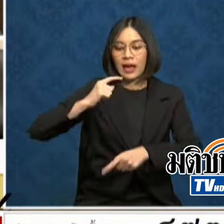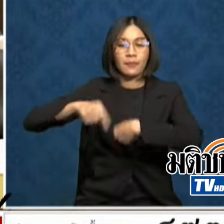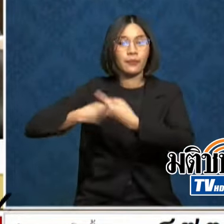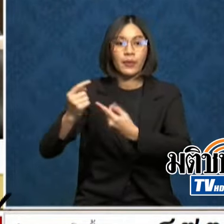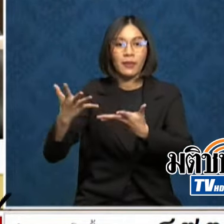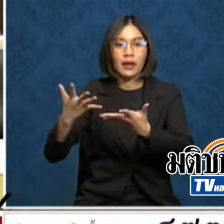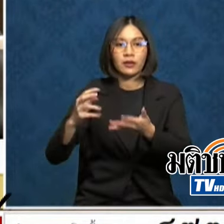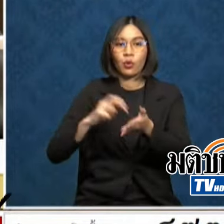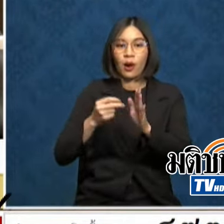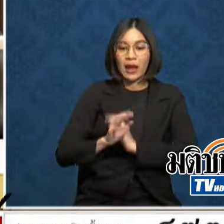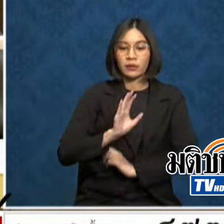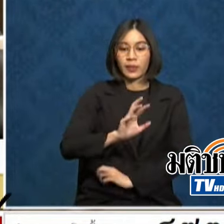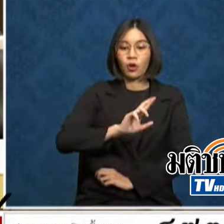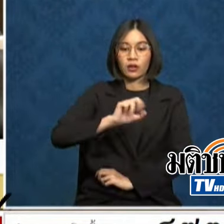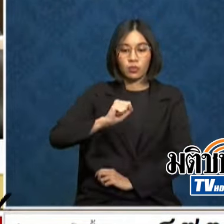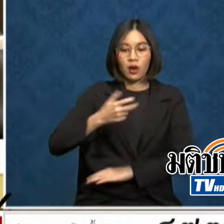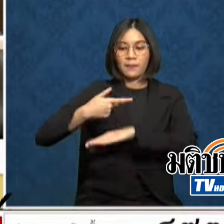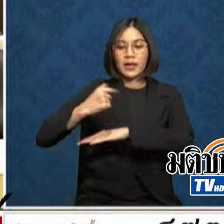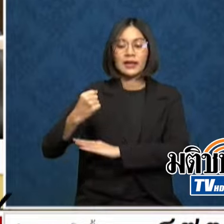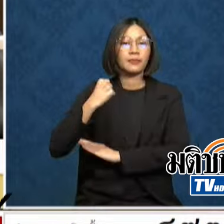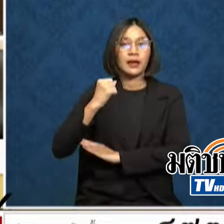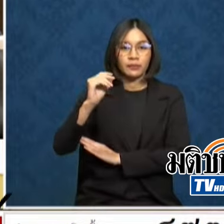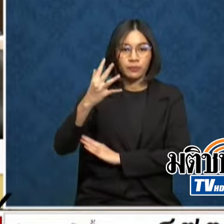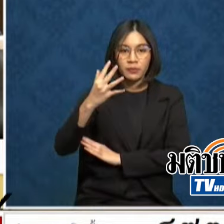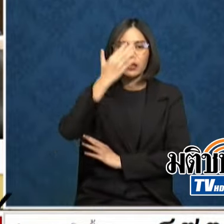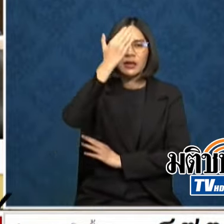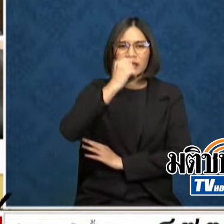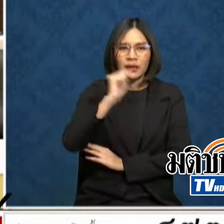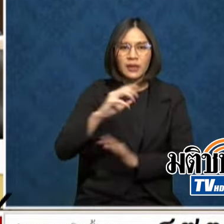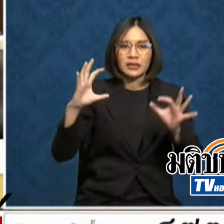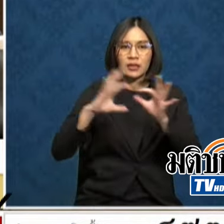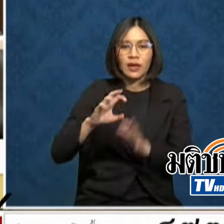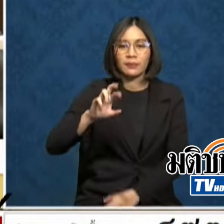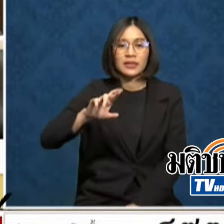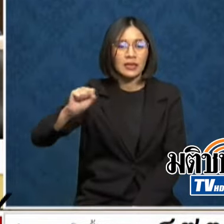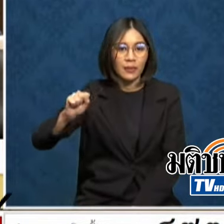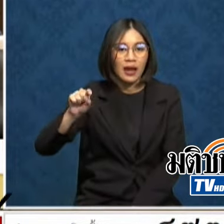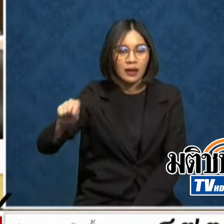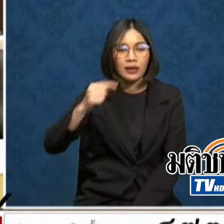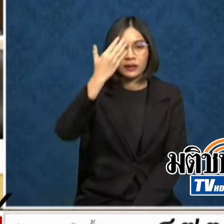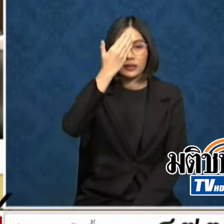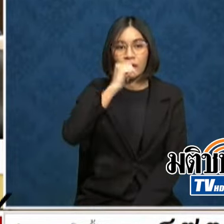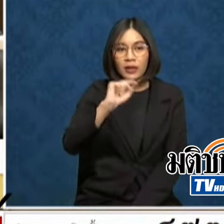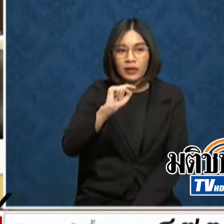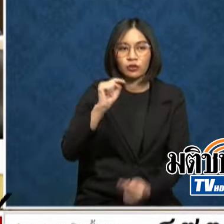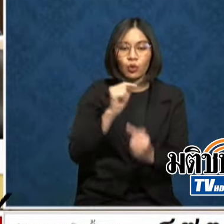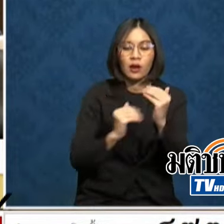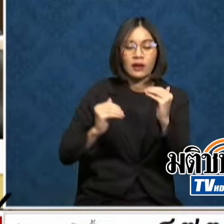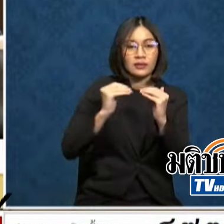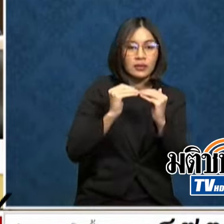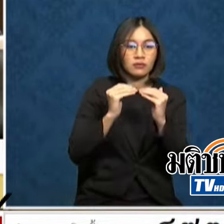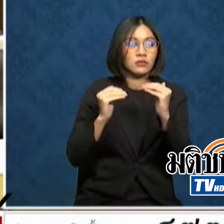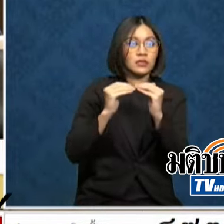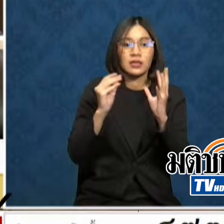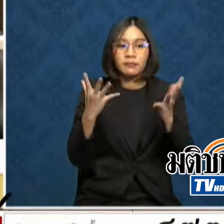ภาผมเข้าใจว่าประธานไม่มีอำนาจเพราะเป็นเรื่องของสภาที่จะให้ใช้เอกสิทธิ์หรือไม่